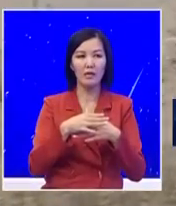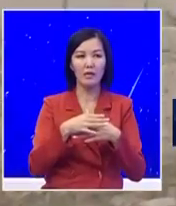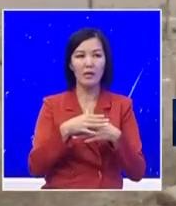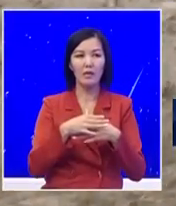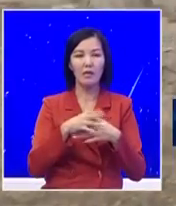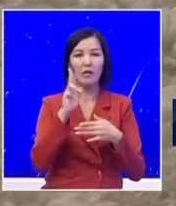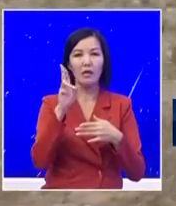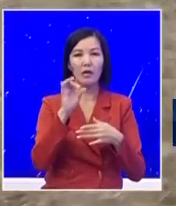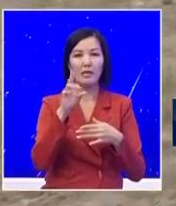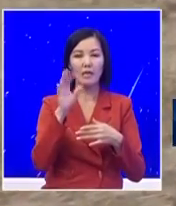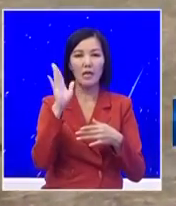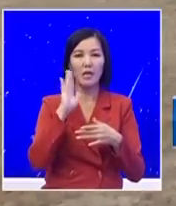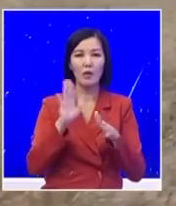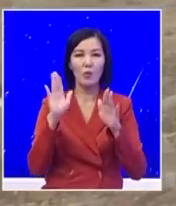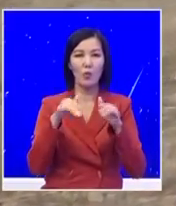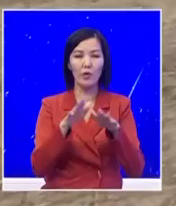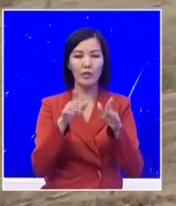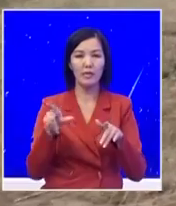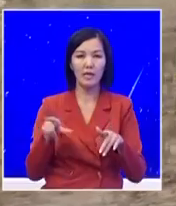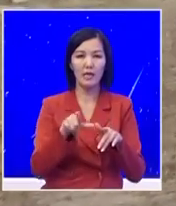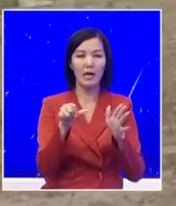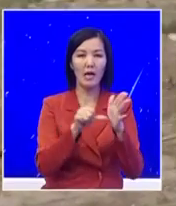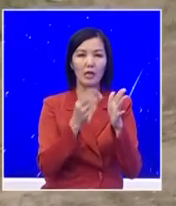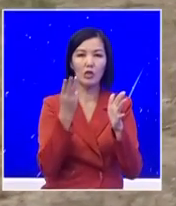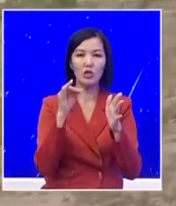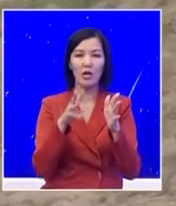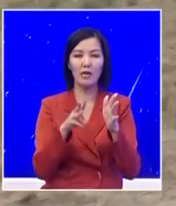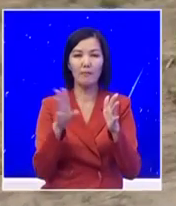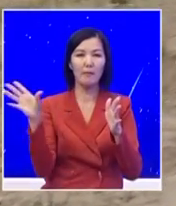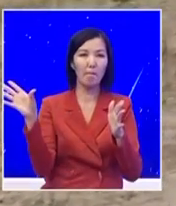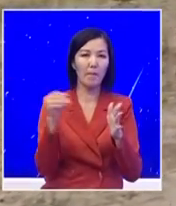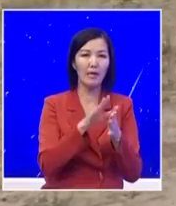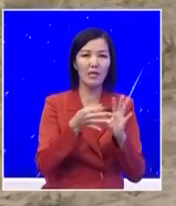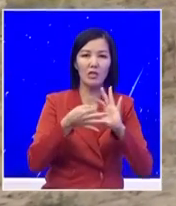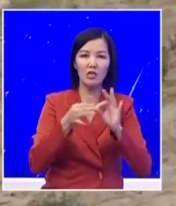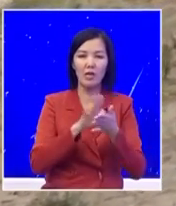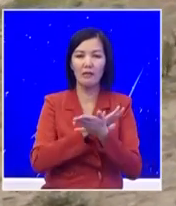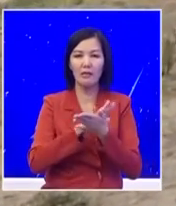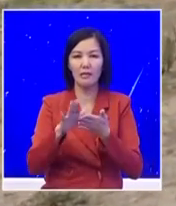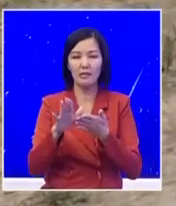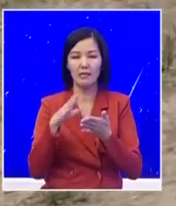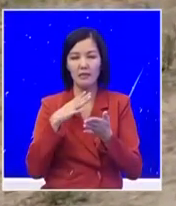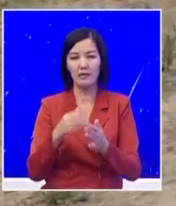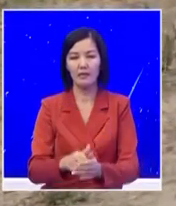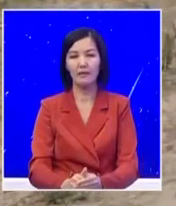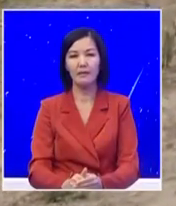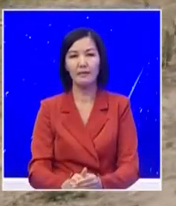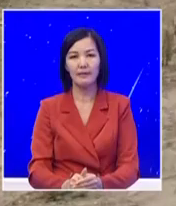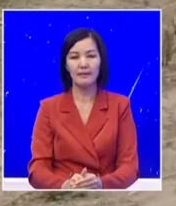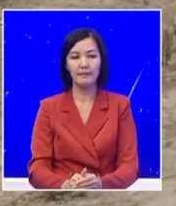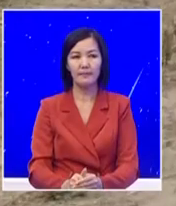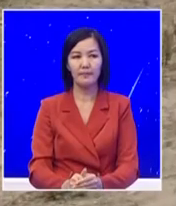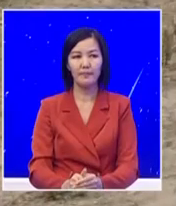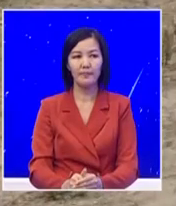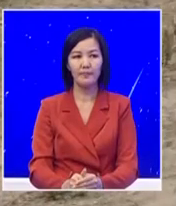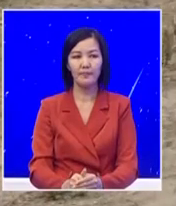мынау Қаскелең өзенінің жалпы 6 шақырымдай аумағын тұрмыстық қалдықтардан тазартуды жоспарлап отыр.